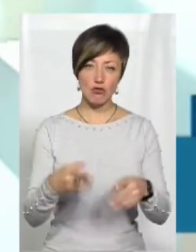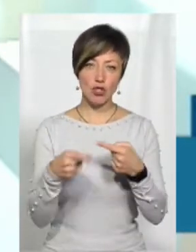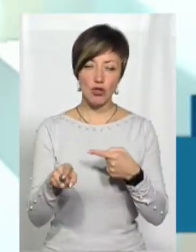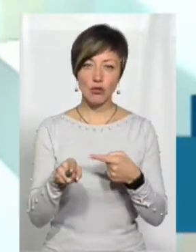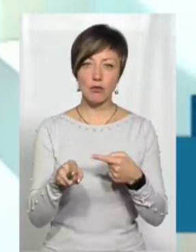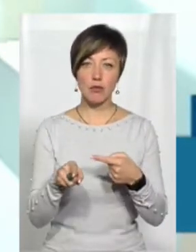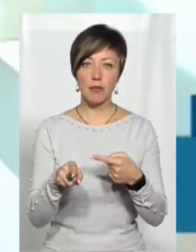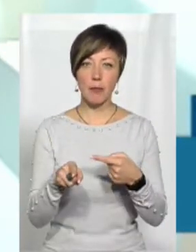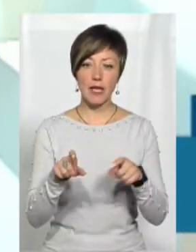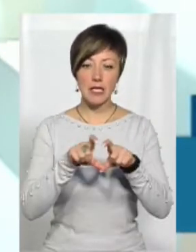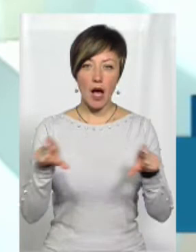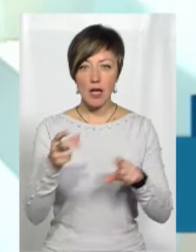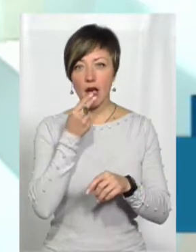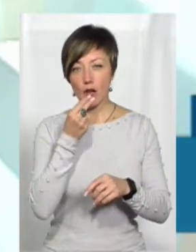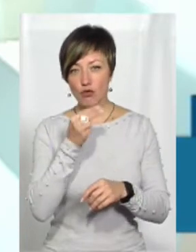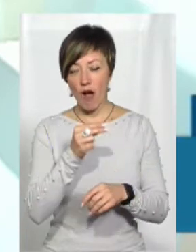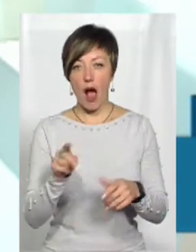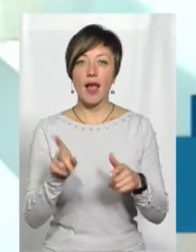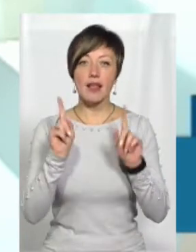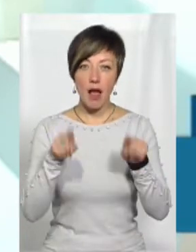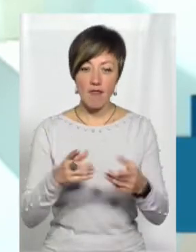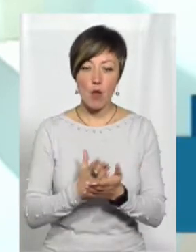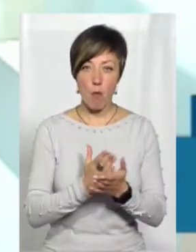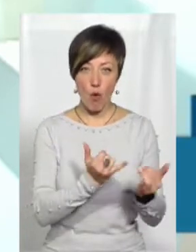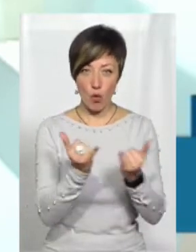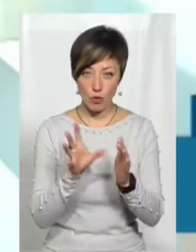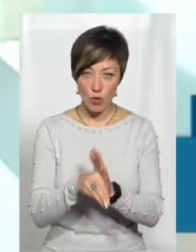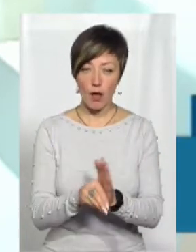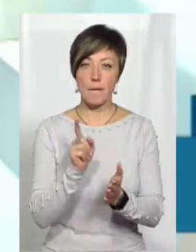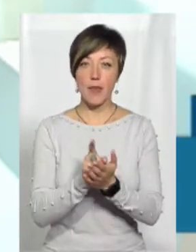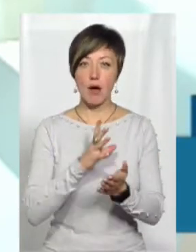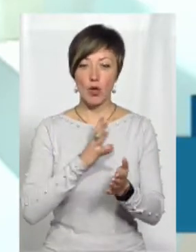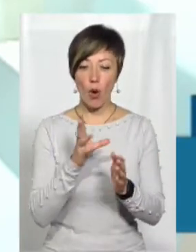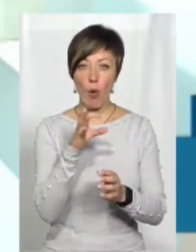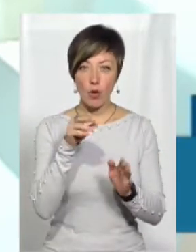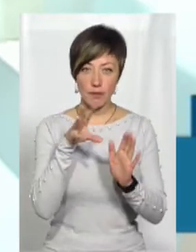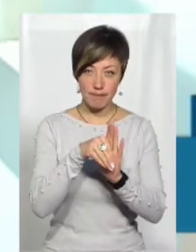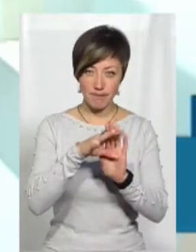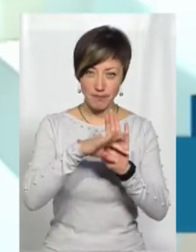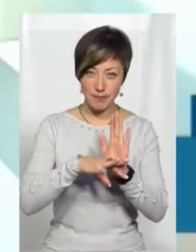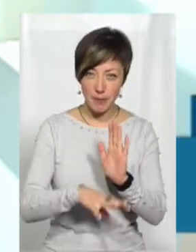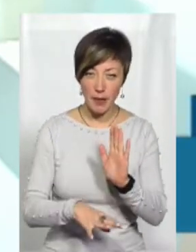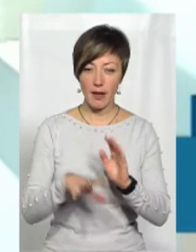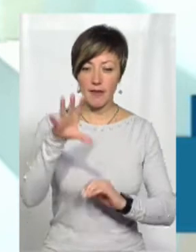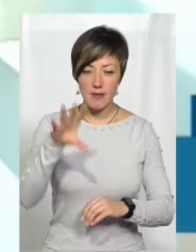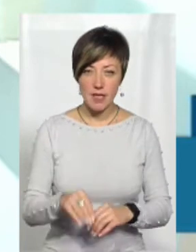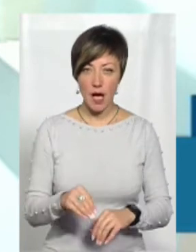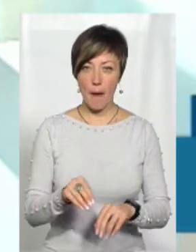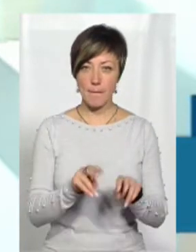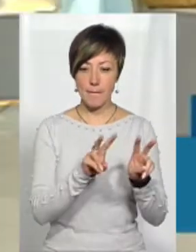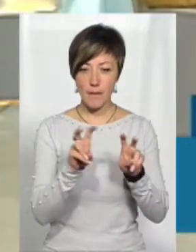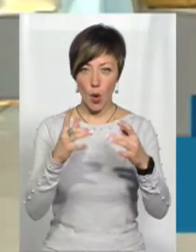іншому закладі громадського харчування і навіть на послугах. От, має бути закодована штрих-кодами вся